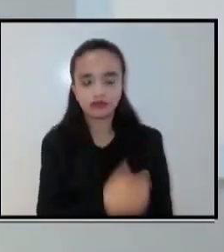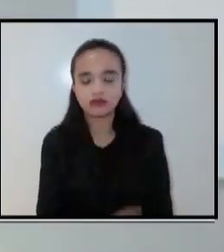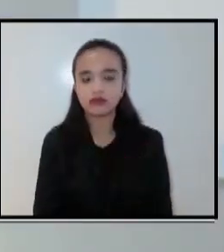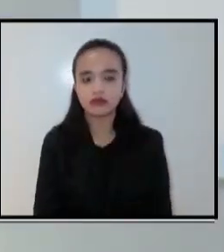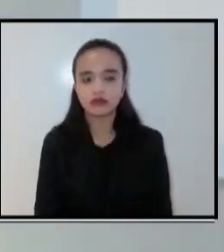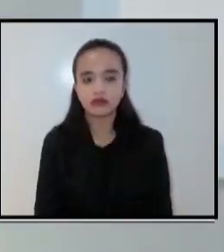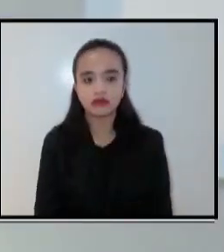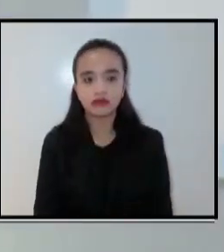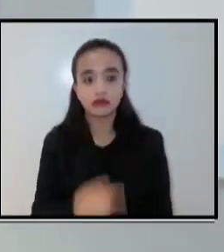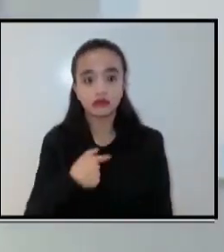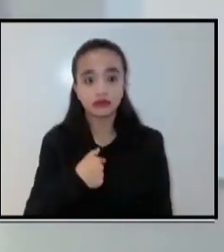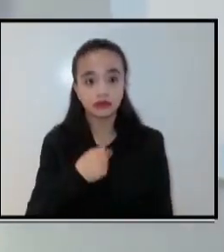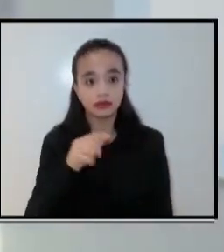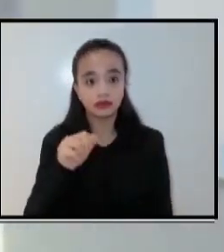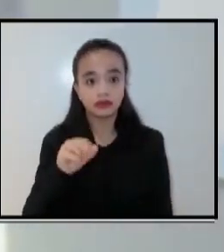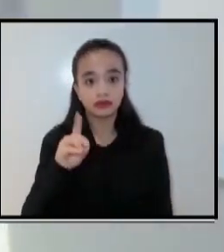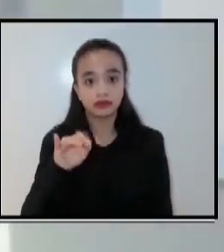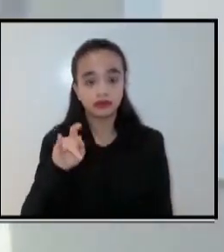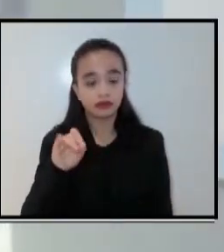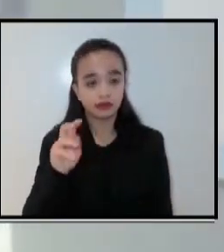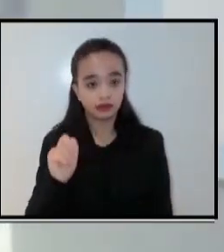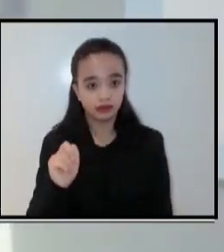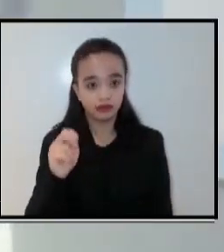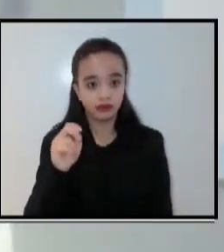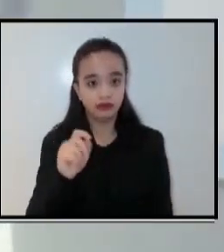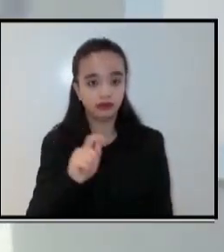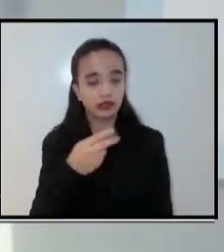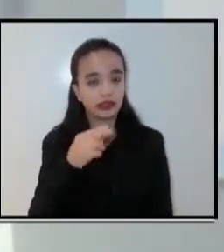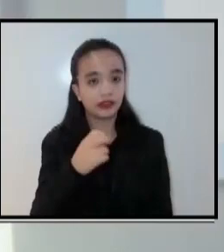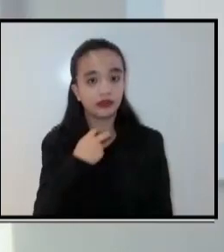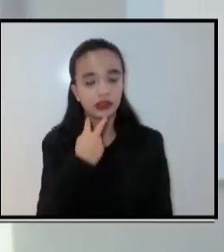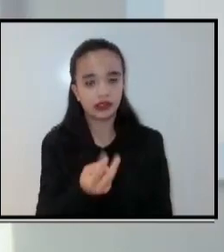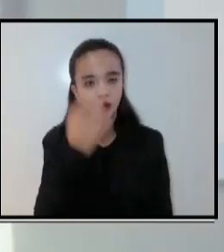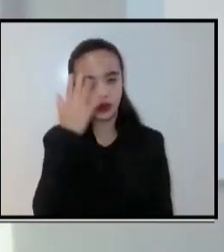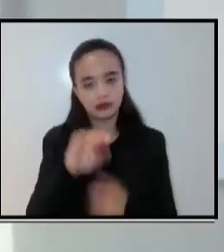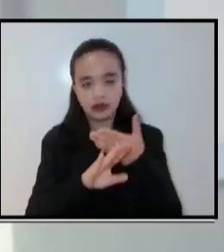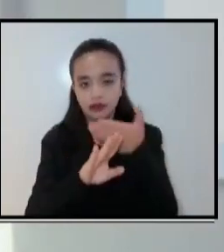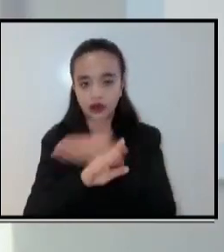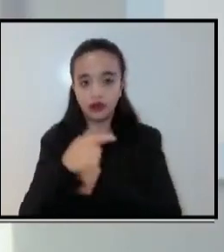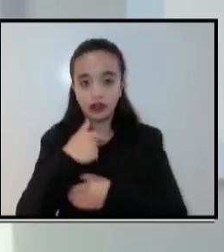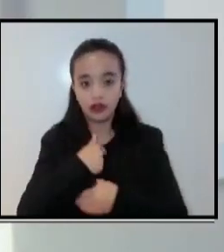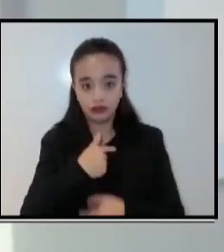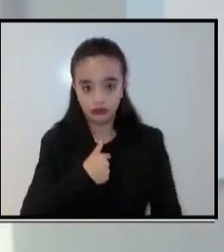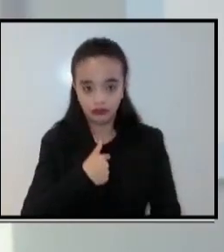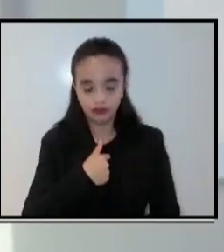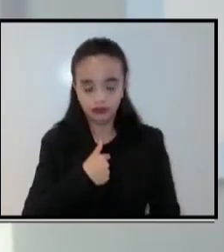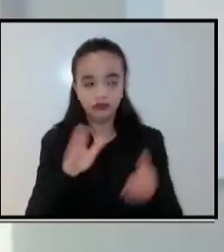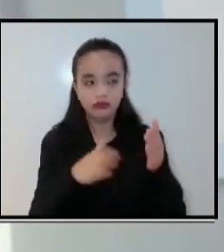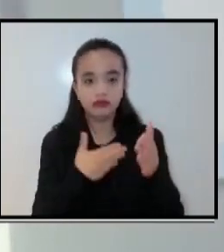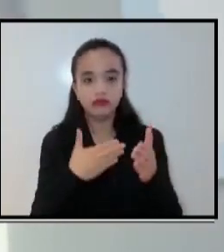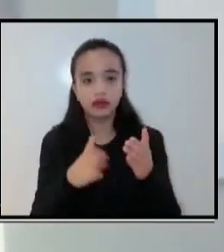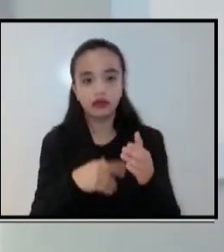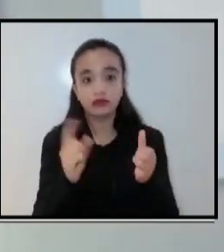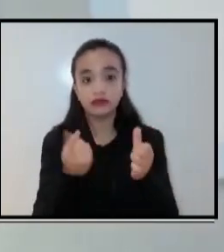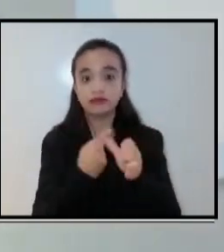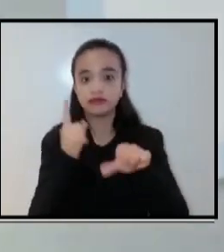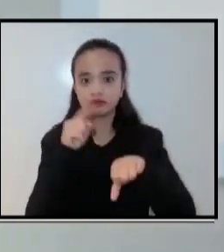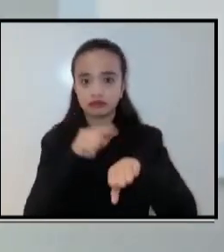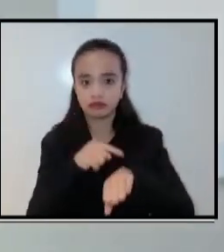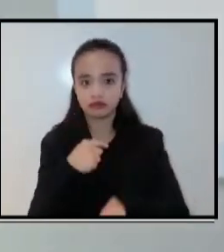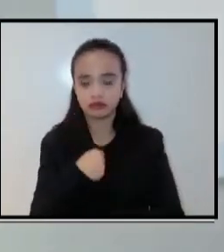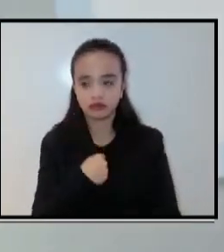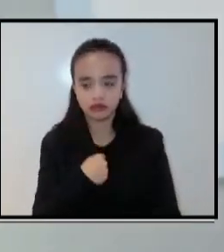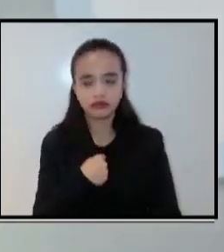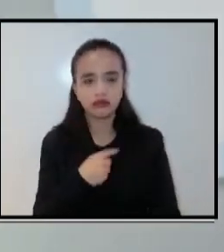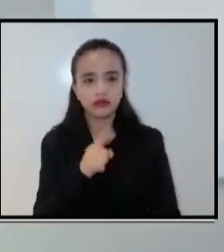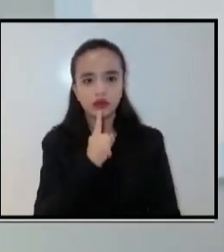ko po, yung sa The Voice po. Kasi po, bago po ako sumalang doon, first time ko po sa The Voice, parang sobrang